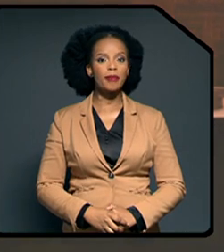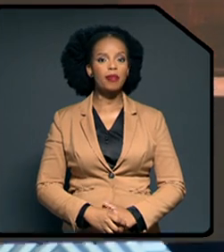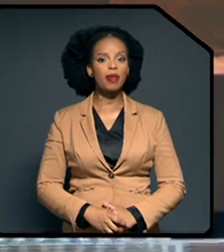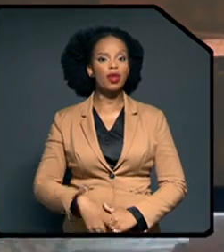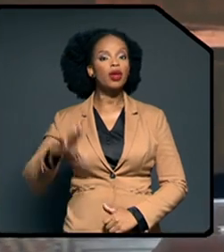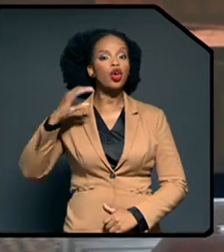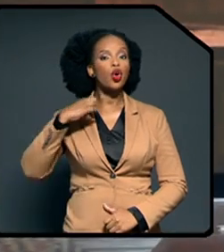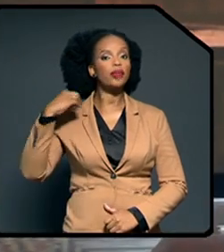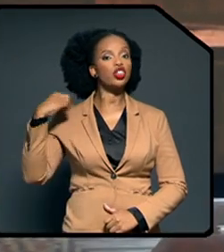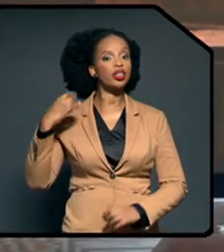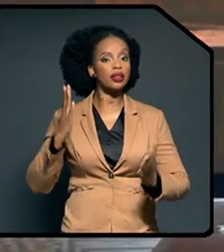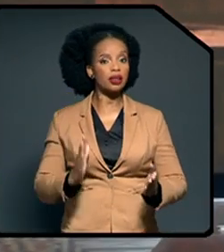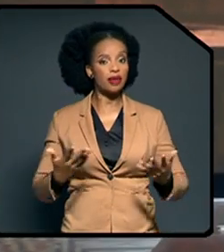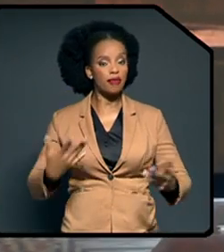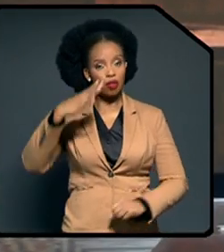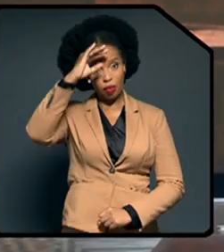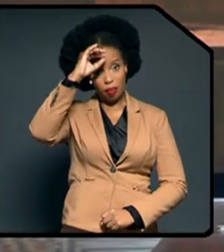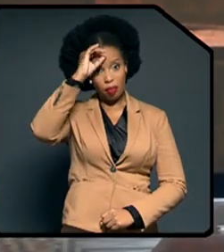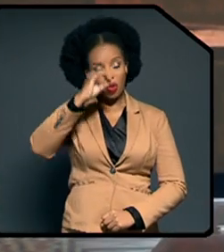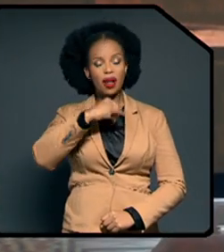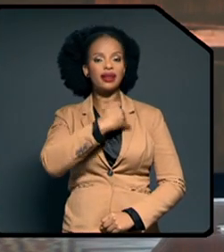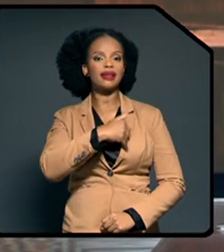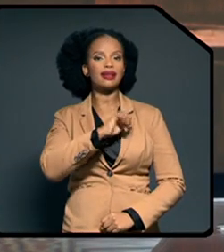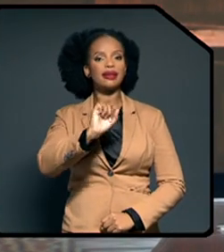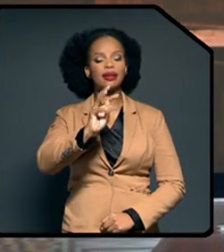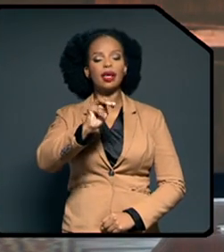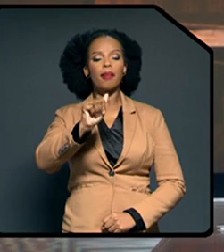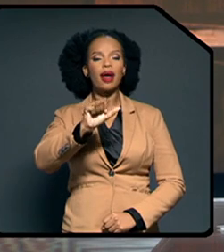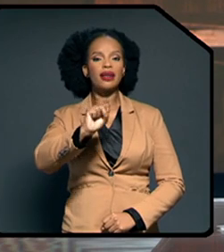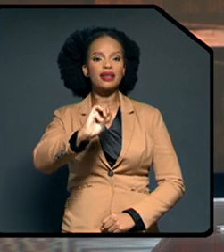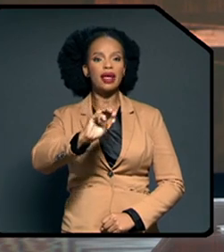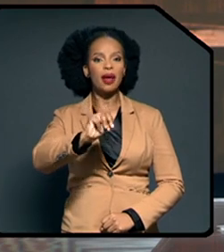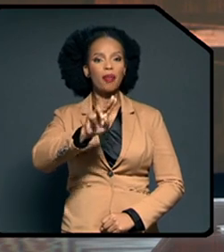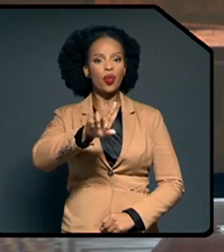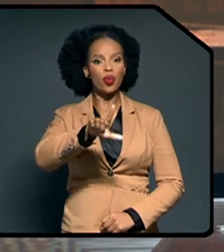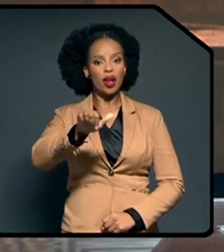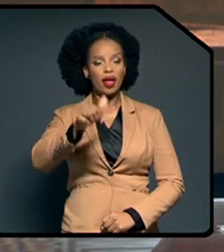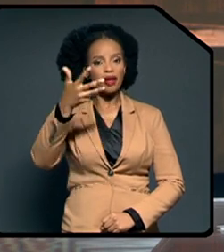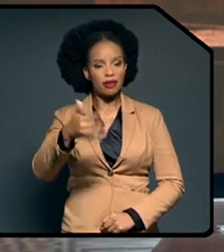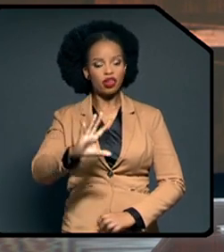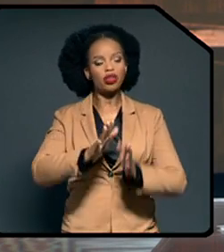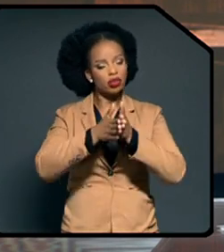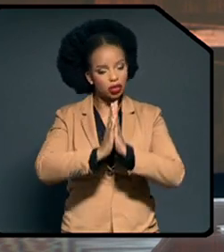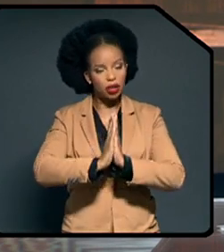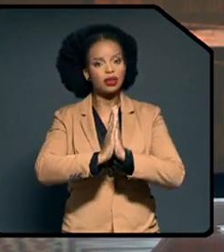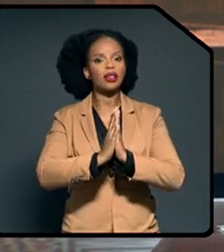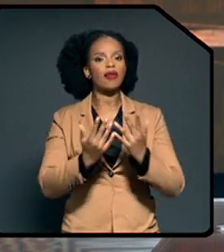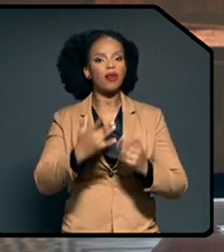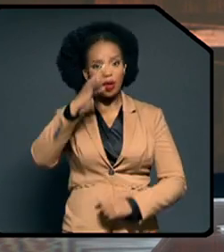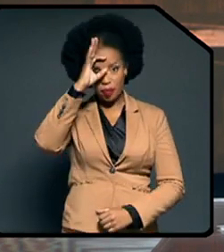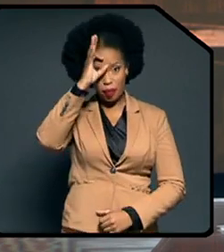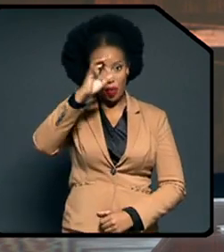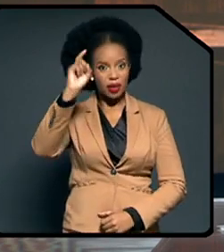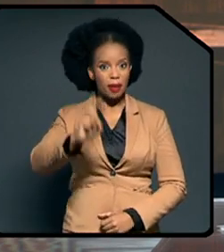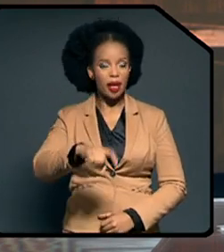Umkomishinala wamapolisa kuzwelonke uNjengele Fani Masemula uhlabe ikhwelo kumapolisa eli lokuba aqinise ingalo